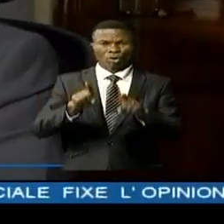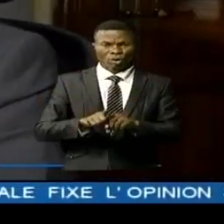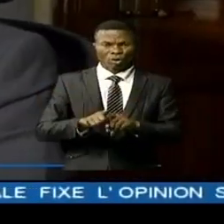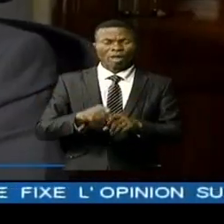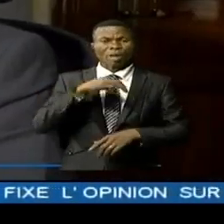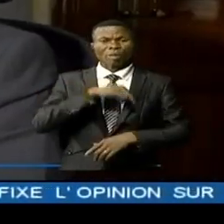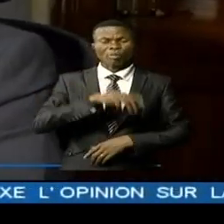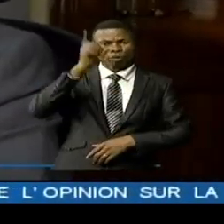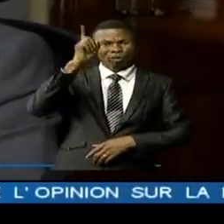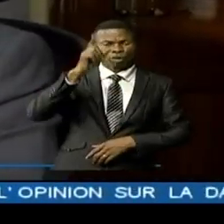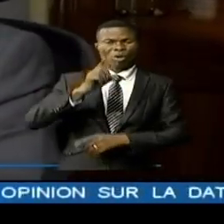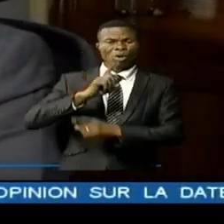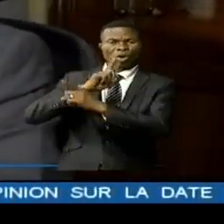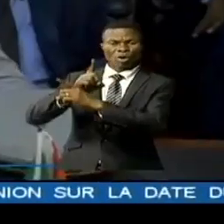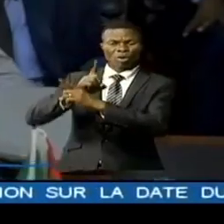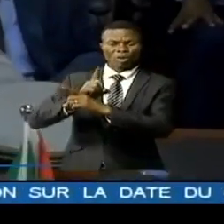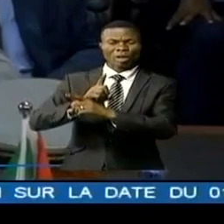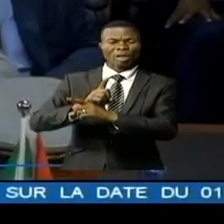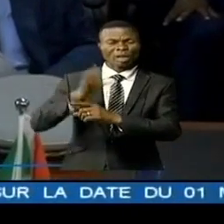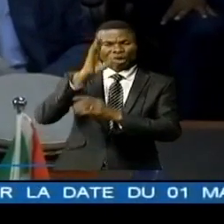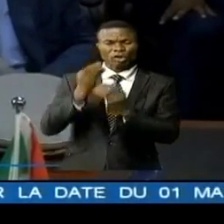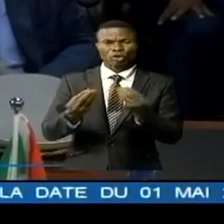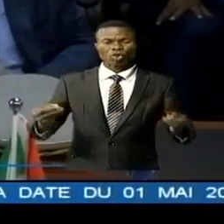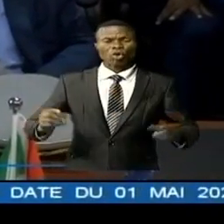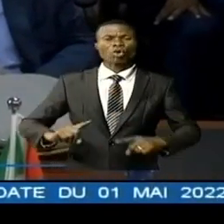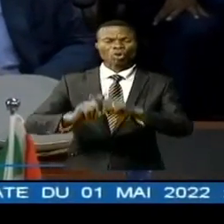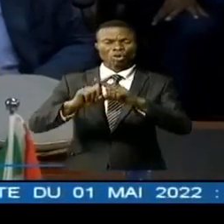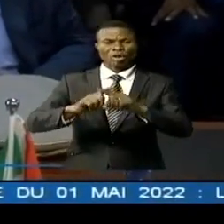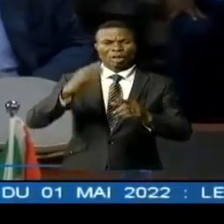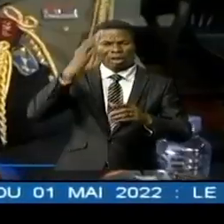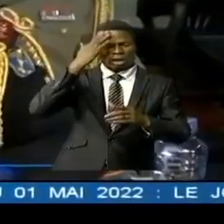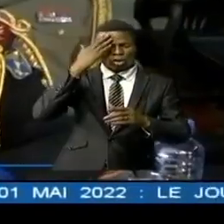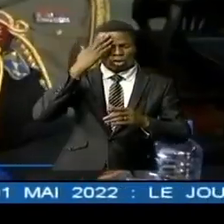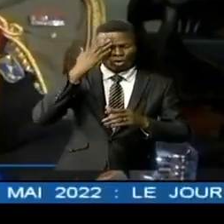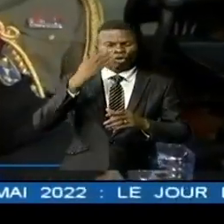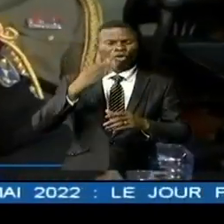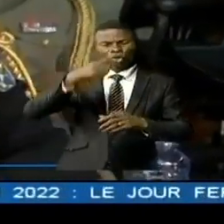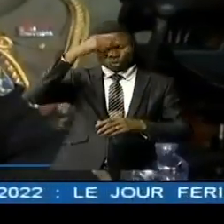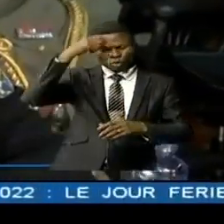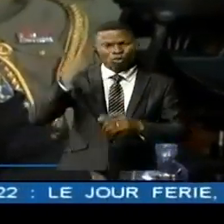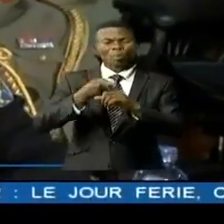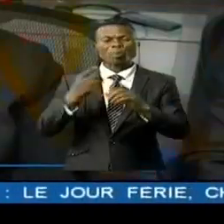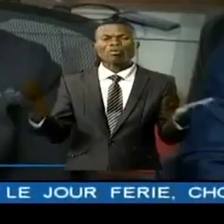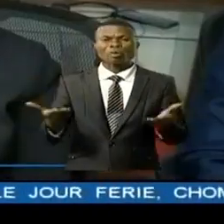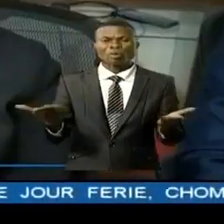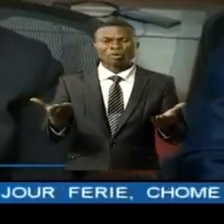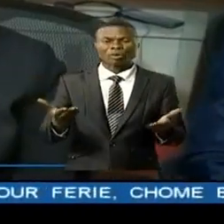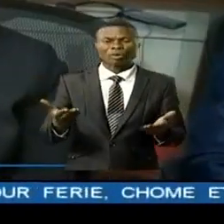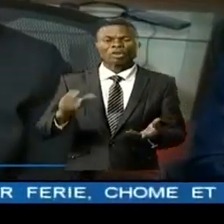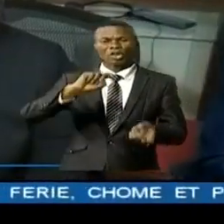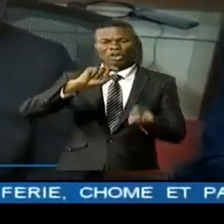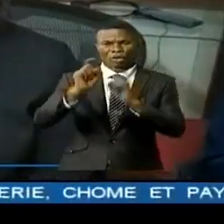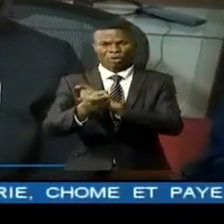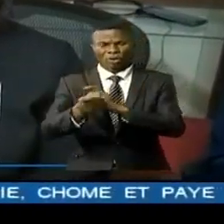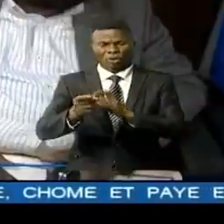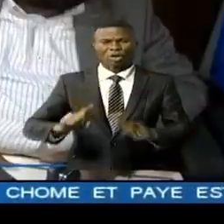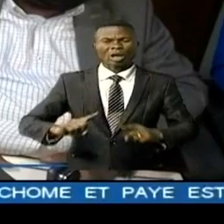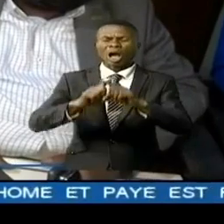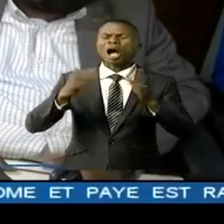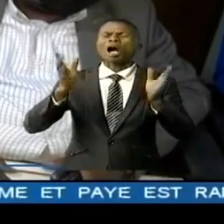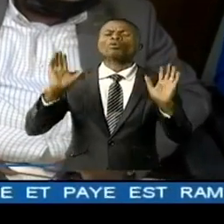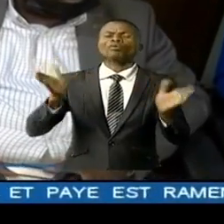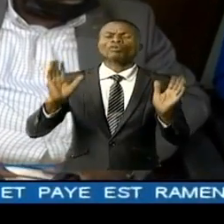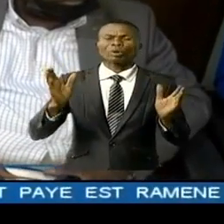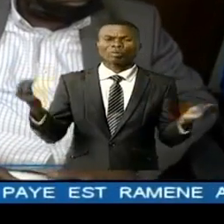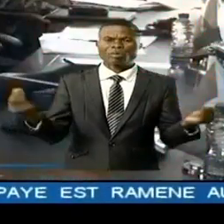la prévention de conflits tout en identifiant les germes de crises successives de se transformer en conflit violent en